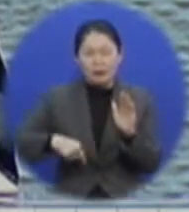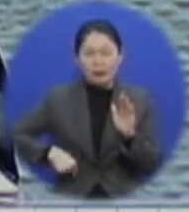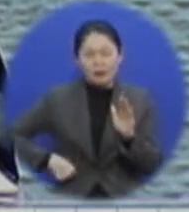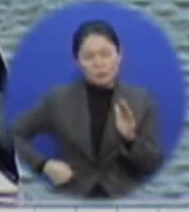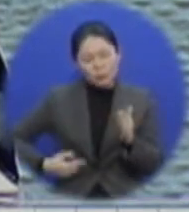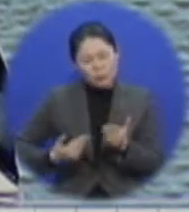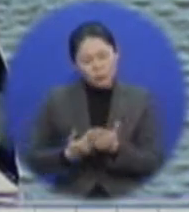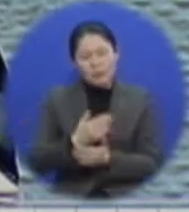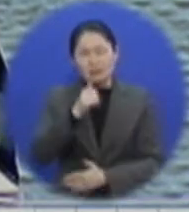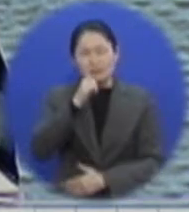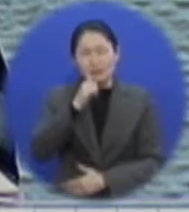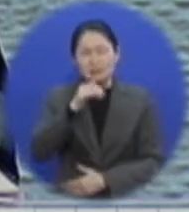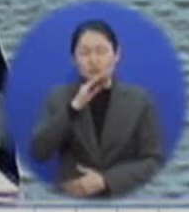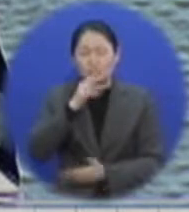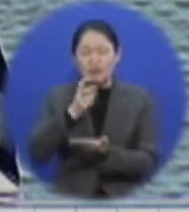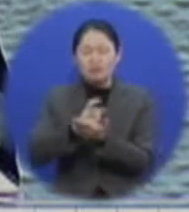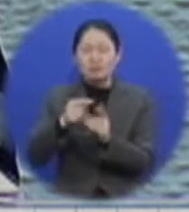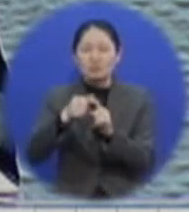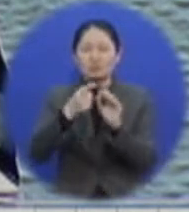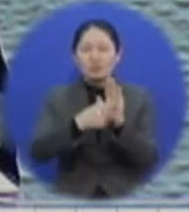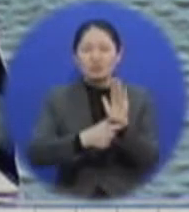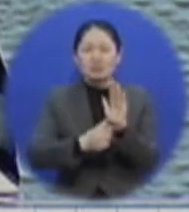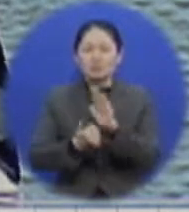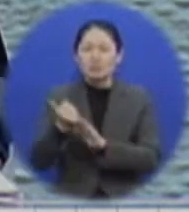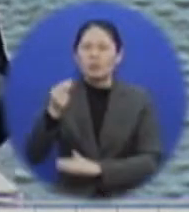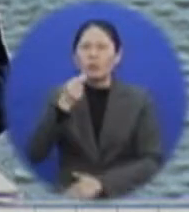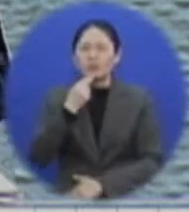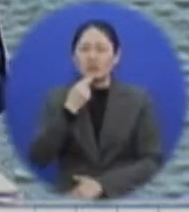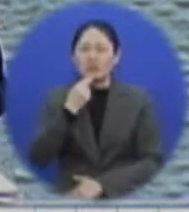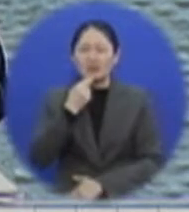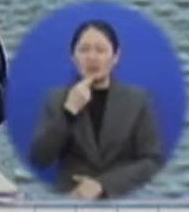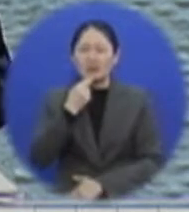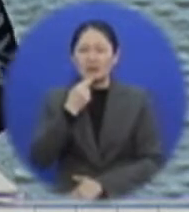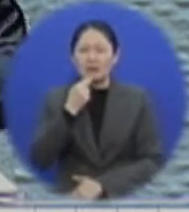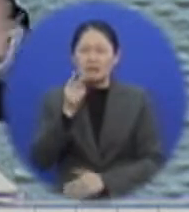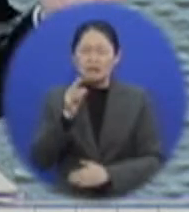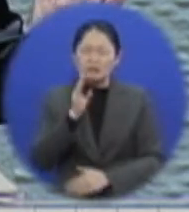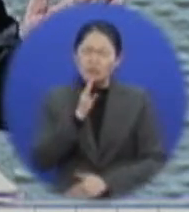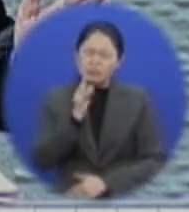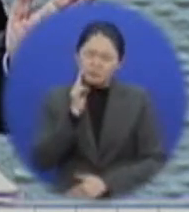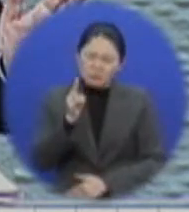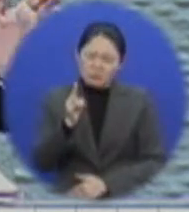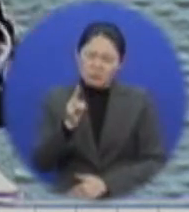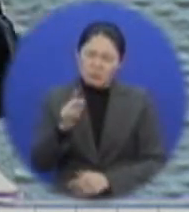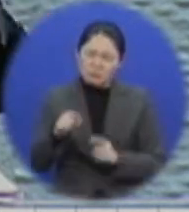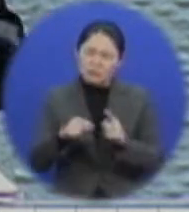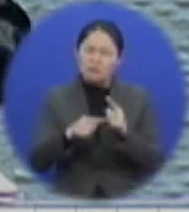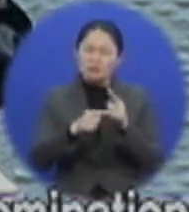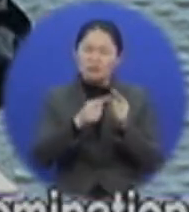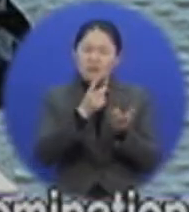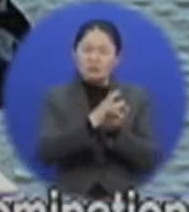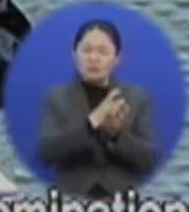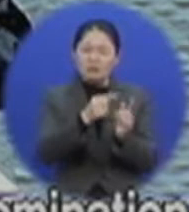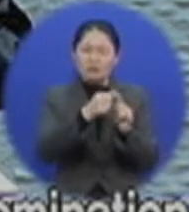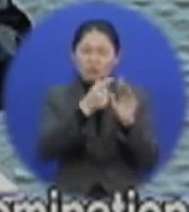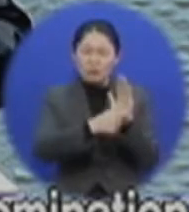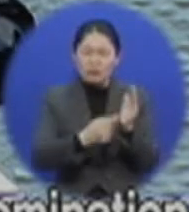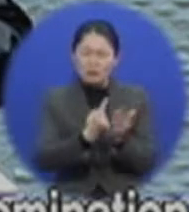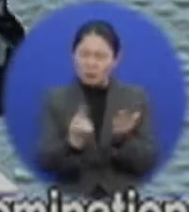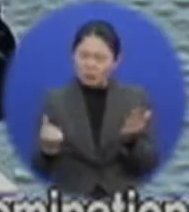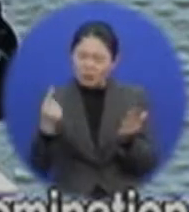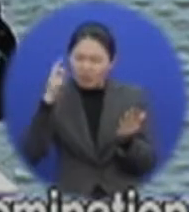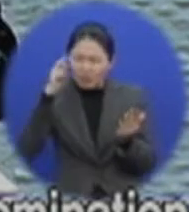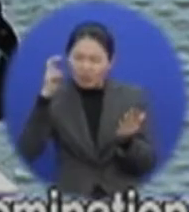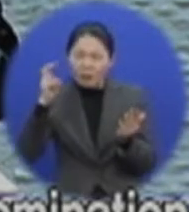감리교 에는 소망이 없구나 심지어 감리교회를 떠나자 저는 4대째 감리교 인 삼